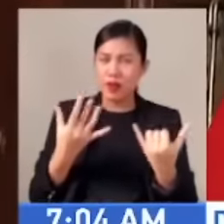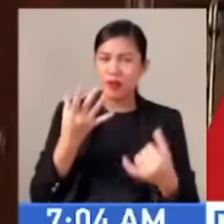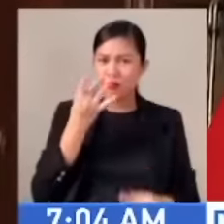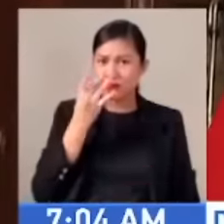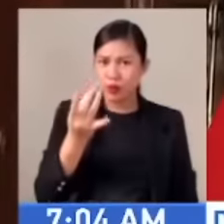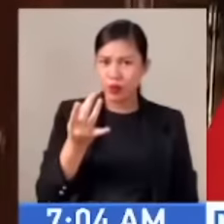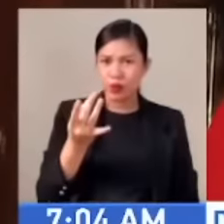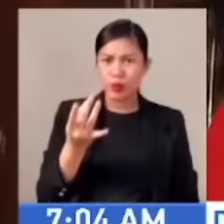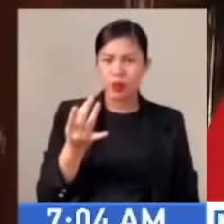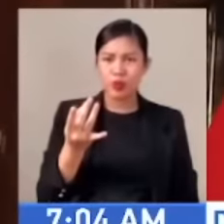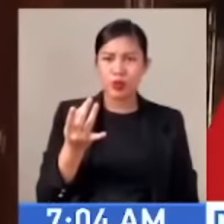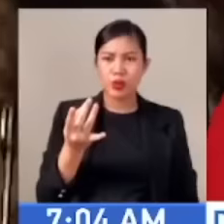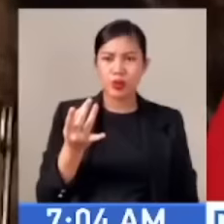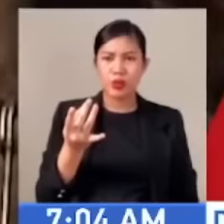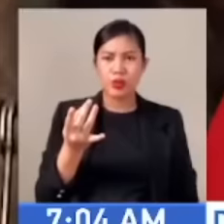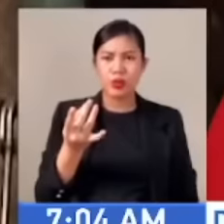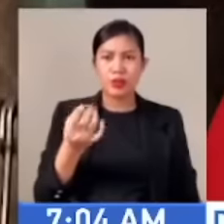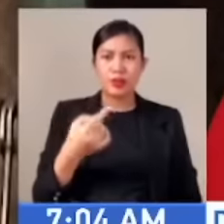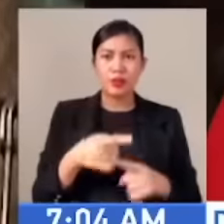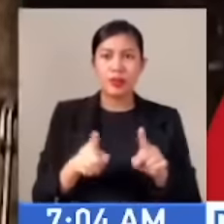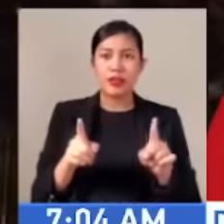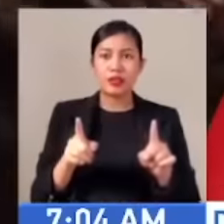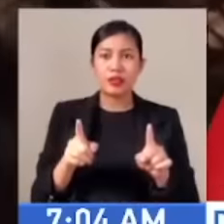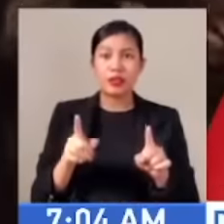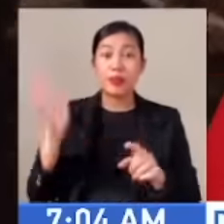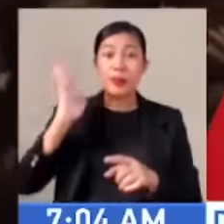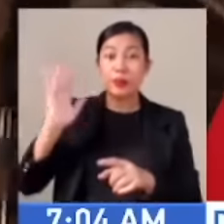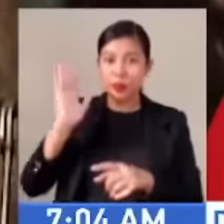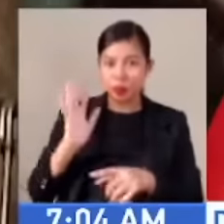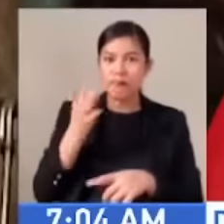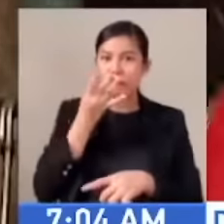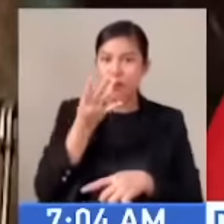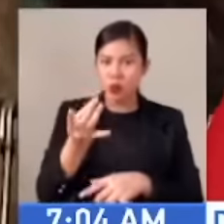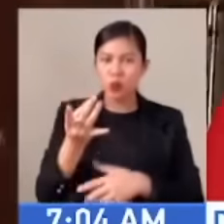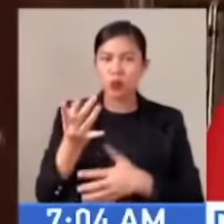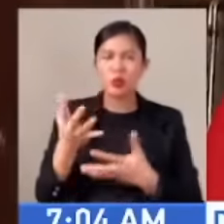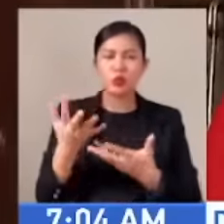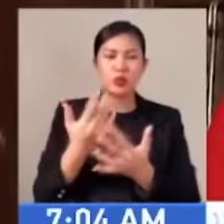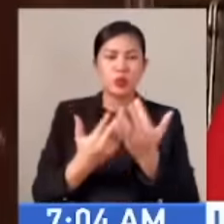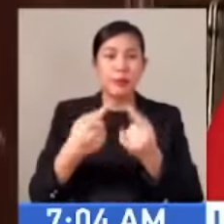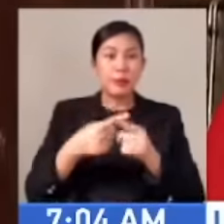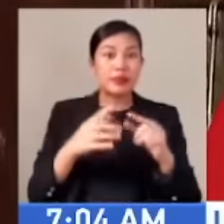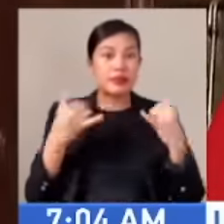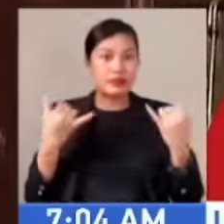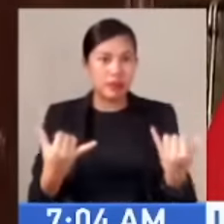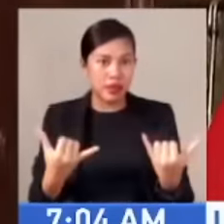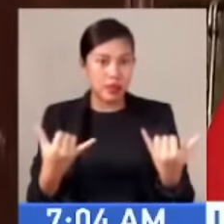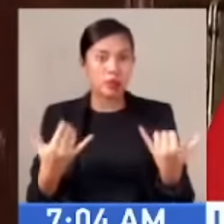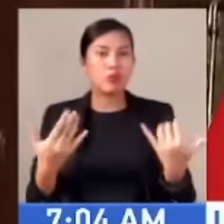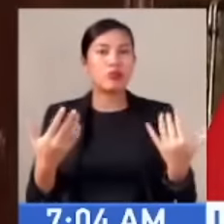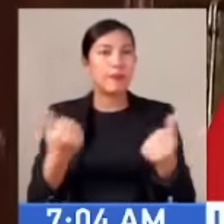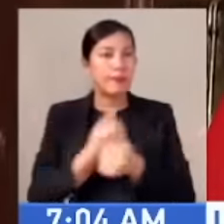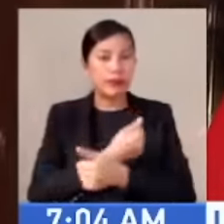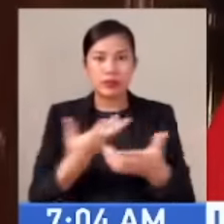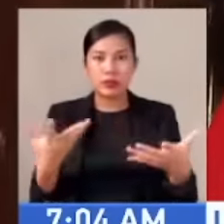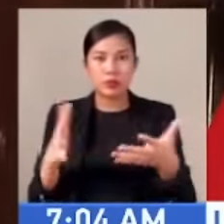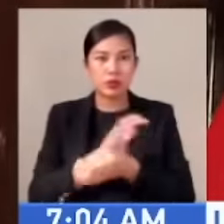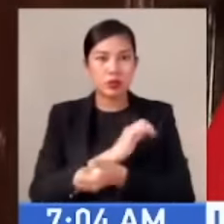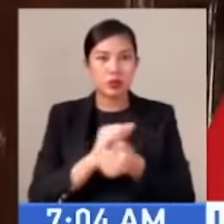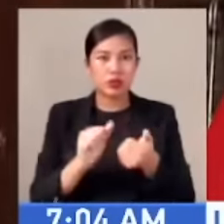gamit namin, wala kaming naiserba. Pero sa ano, nagpapasalamat kami kasi yung mga pamilya namin, wala naman nangyayari sa aming